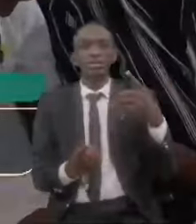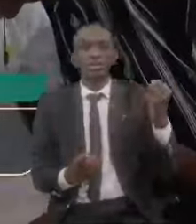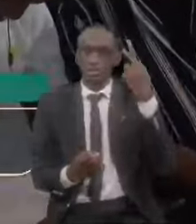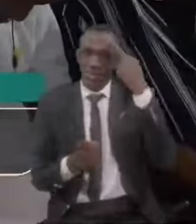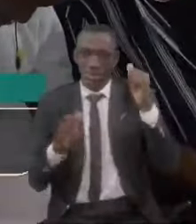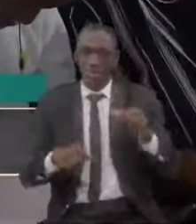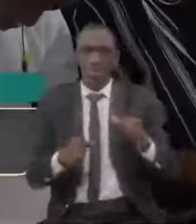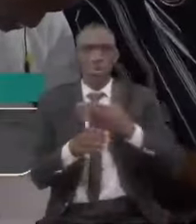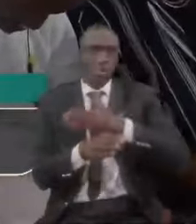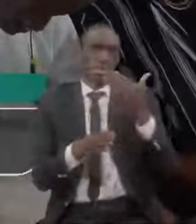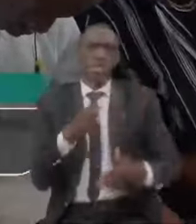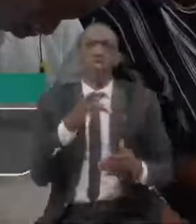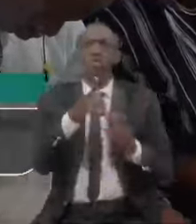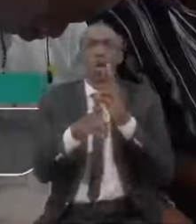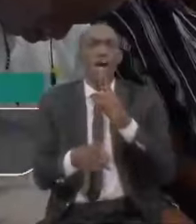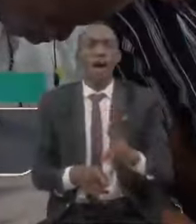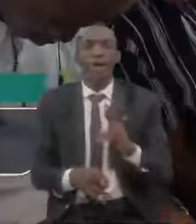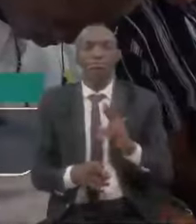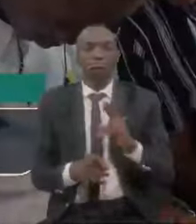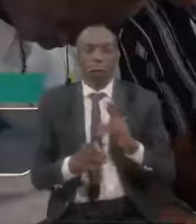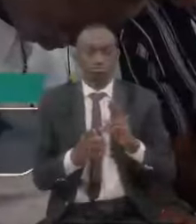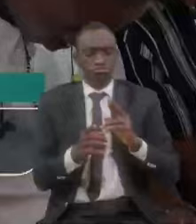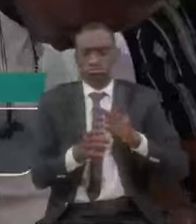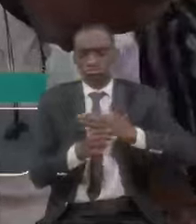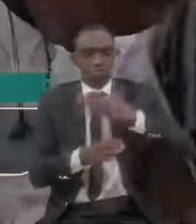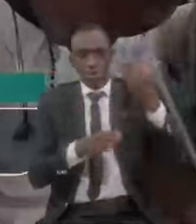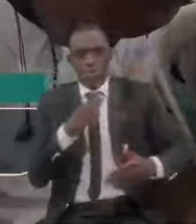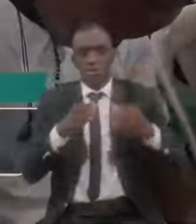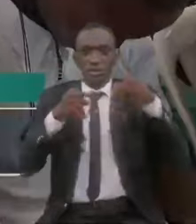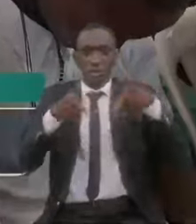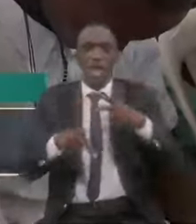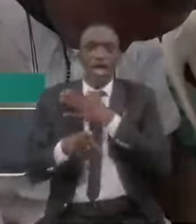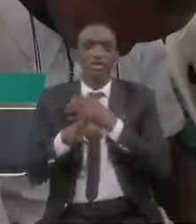tu es vraiment engagé. Et tu as réfléchi.